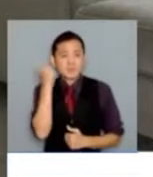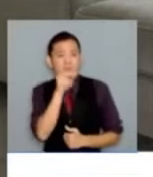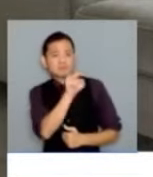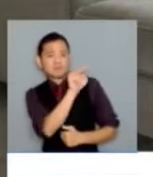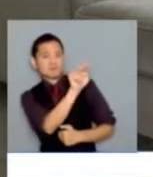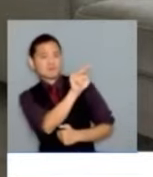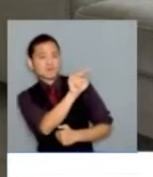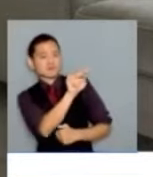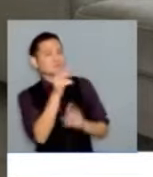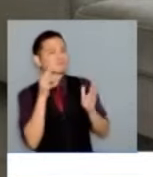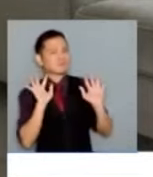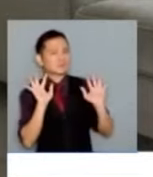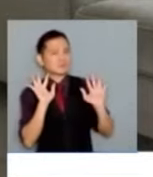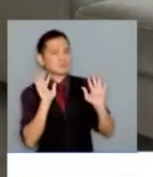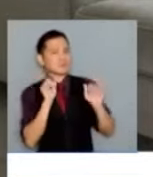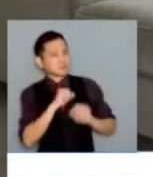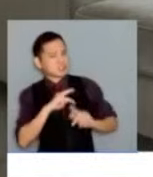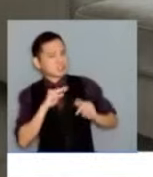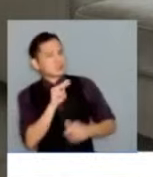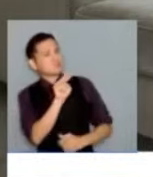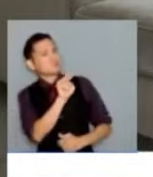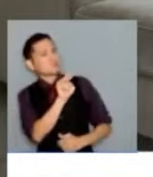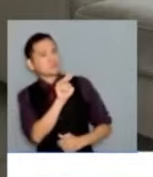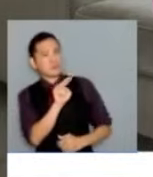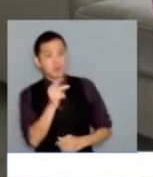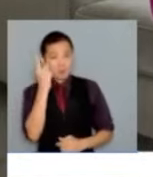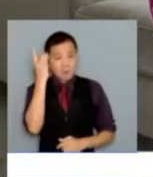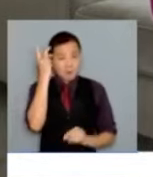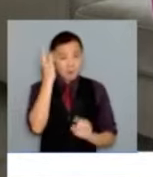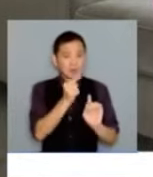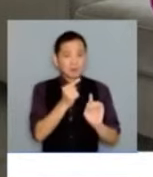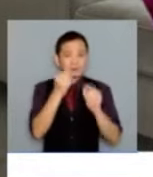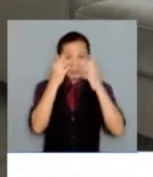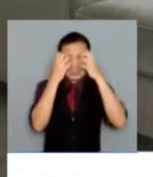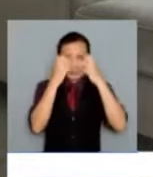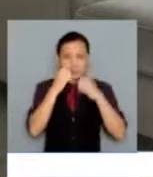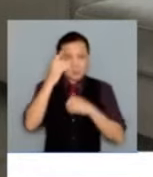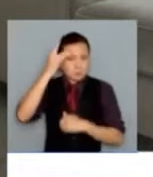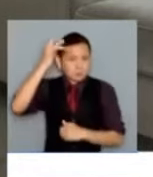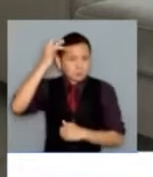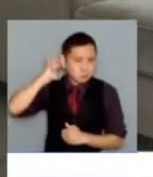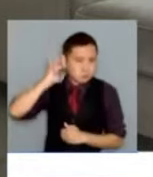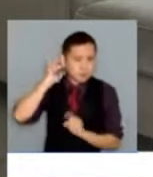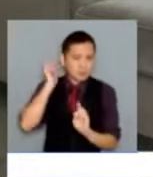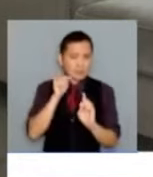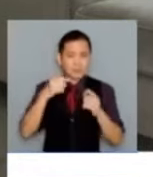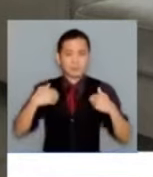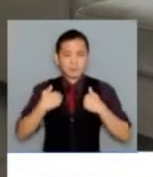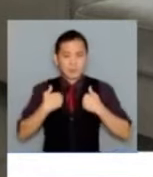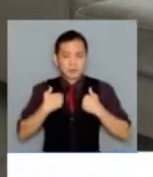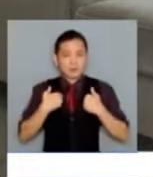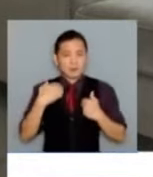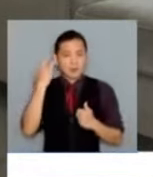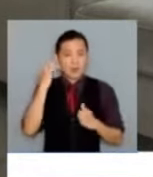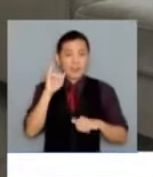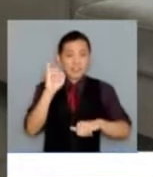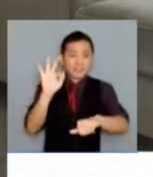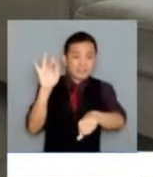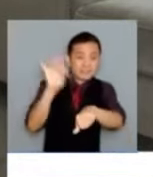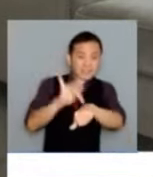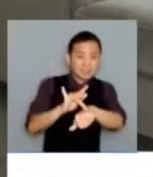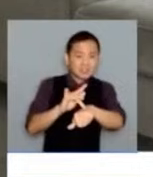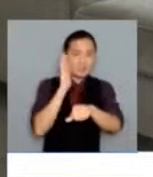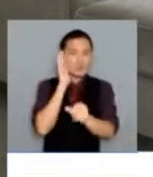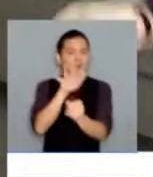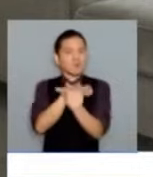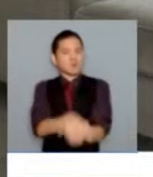nga ang tarsier daw ay napaka-sensitive at delikado ng mga creature. Nasistress at nahaharas sila to the point na pag